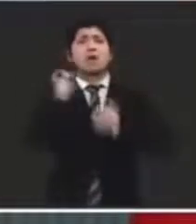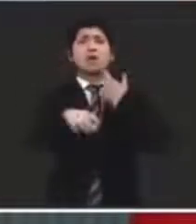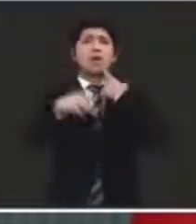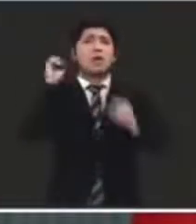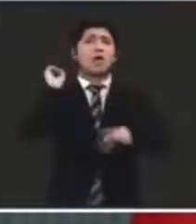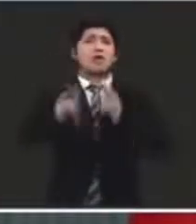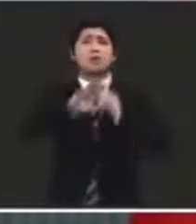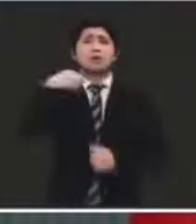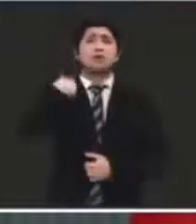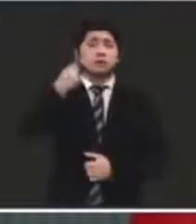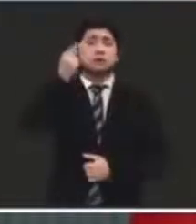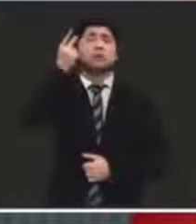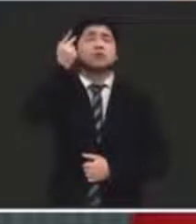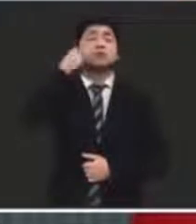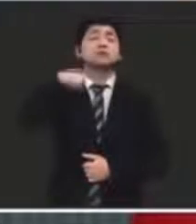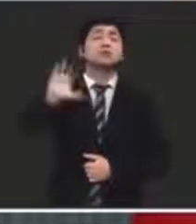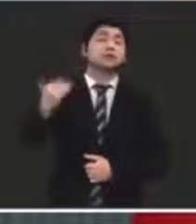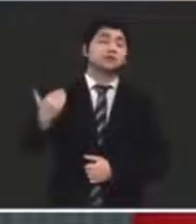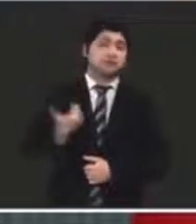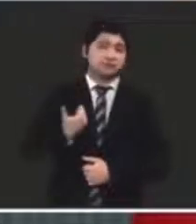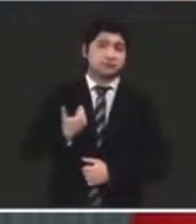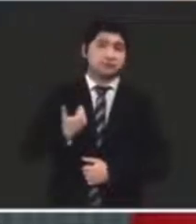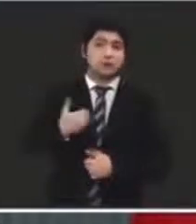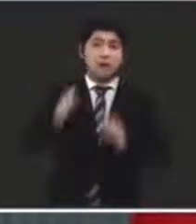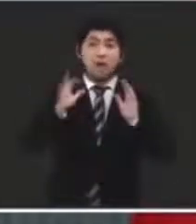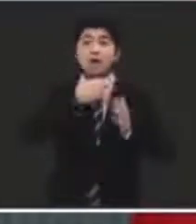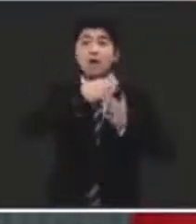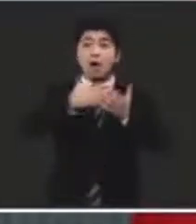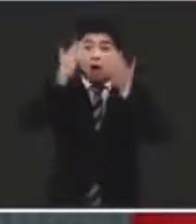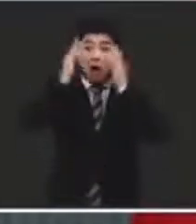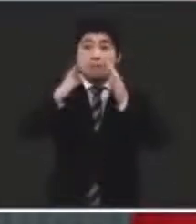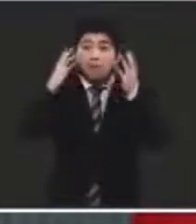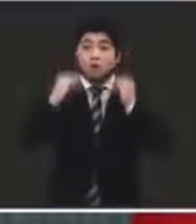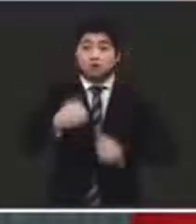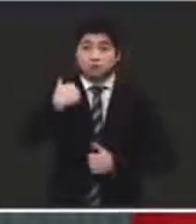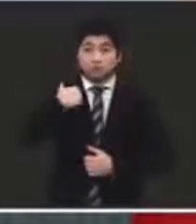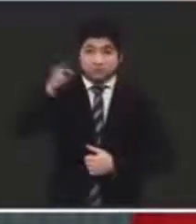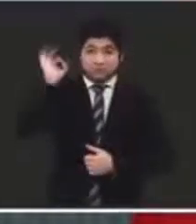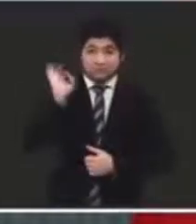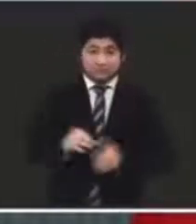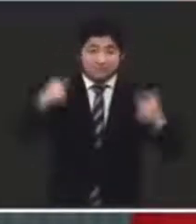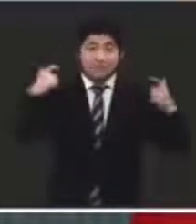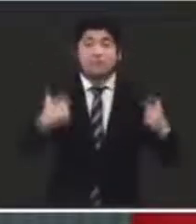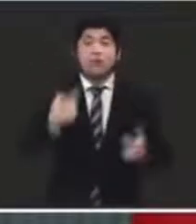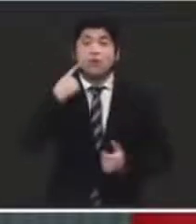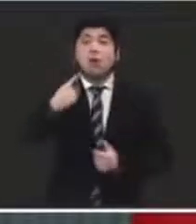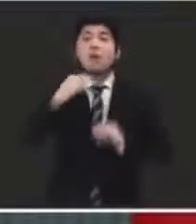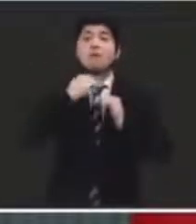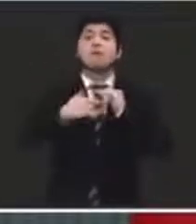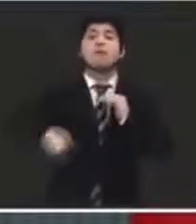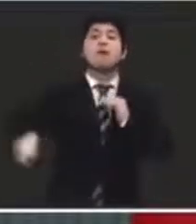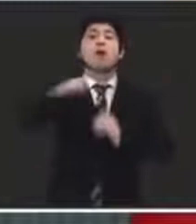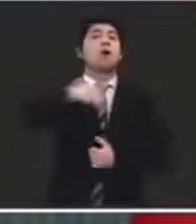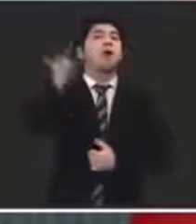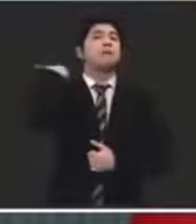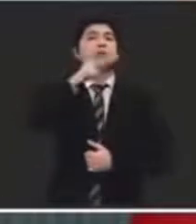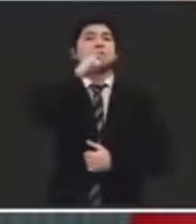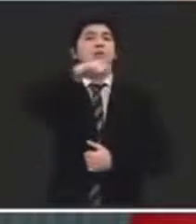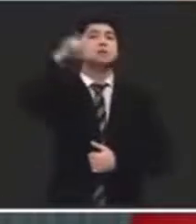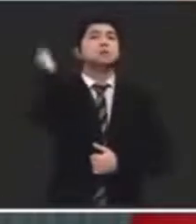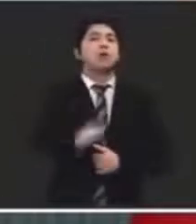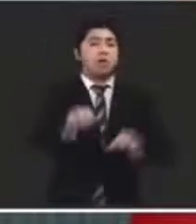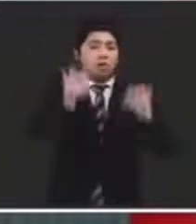unutmadık ama hamdolsun Geldiğimiz noktada milletimize söz verdiğimiz